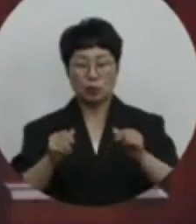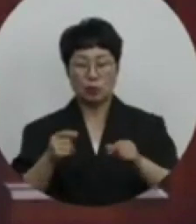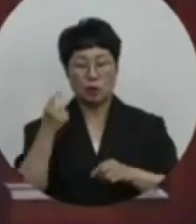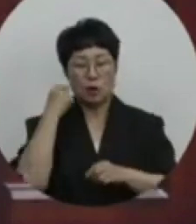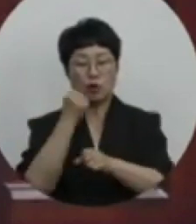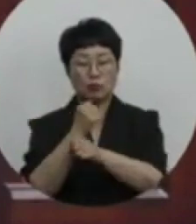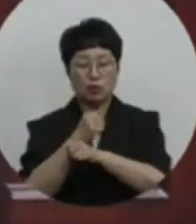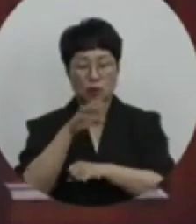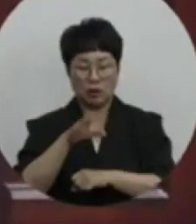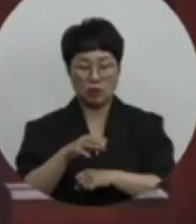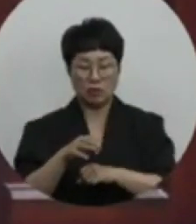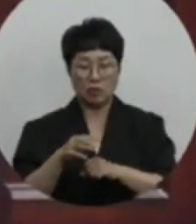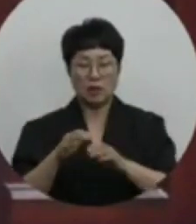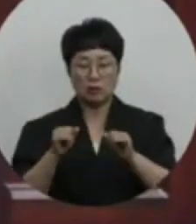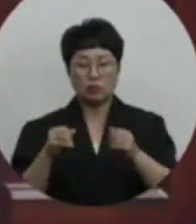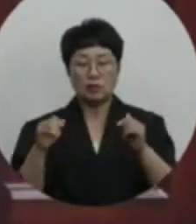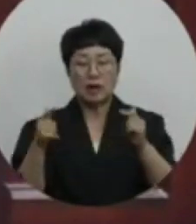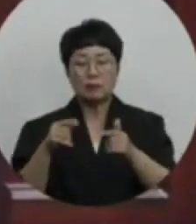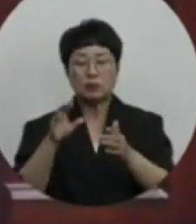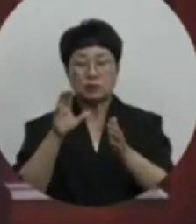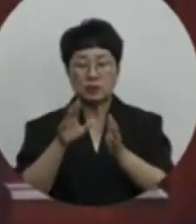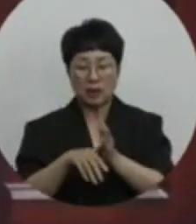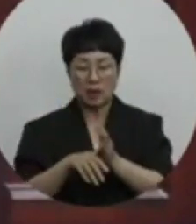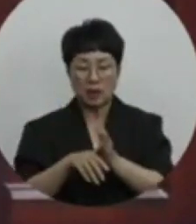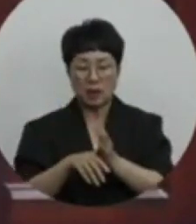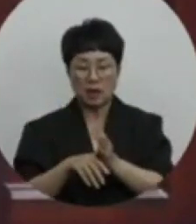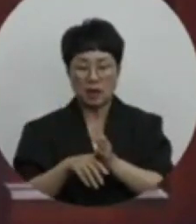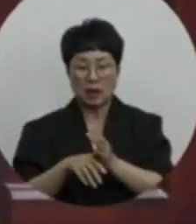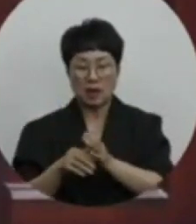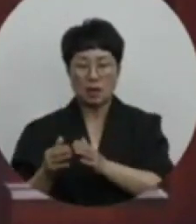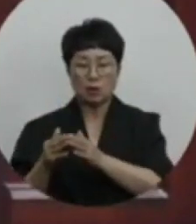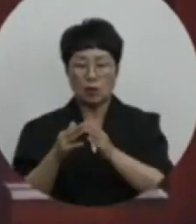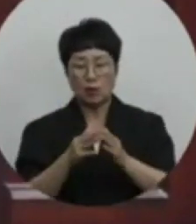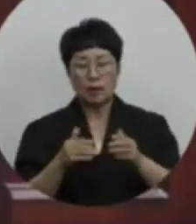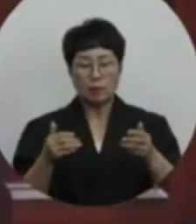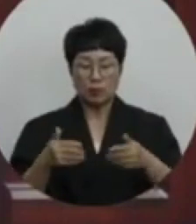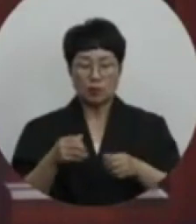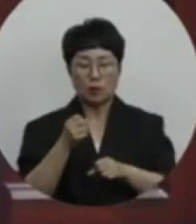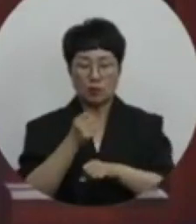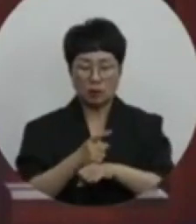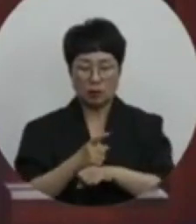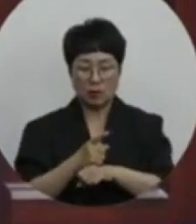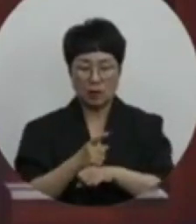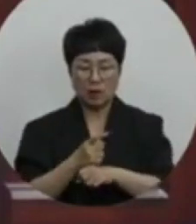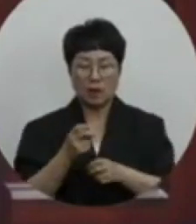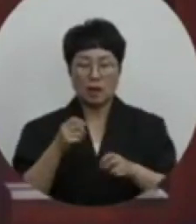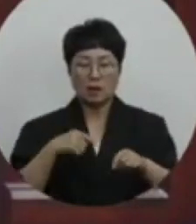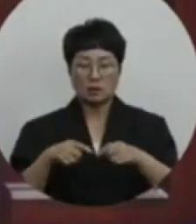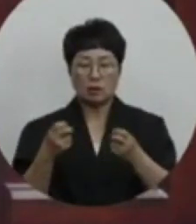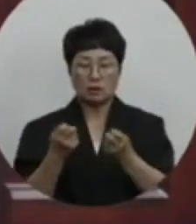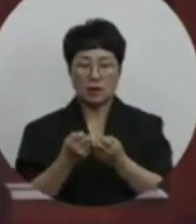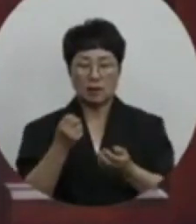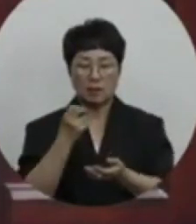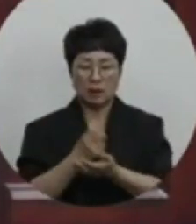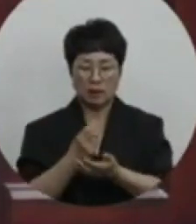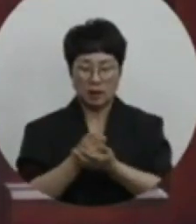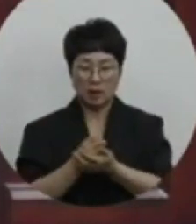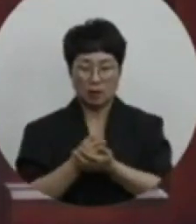국토연구원에서 인구 감소 시대의 최루 인구 도입 필요성과 정책 방안이라는 주제로